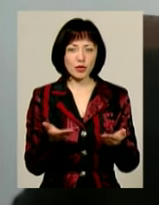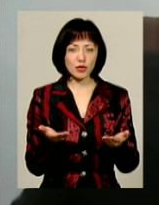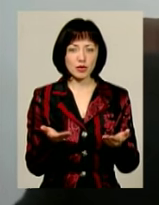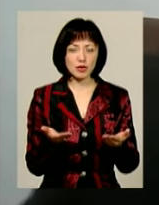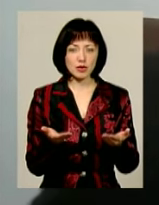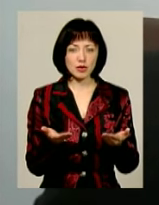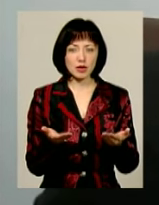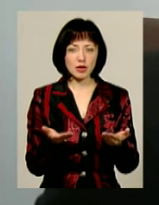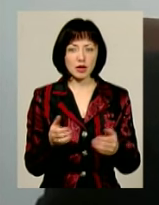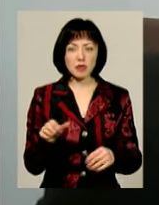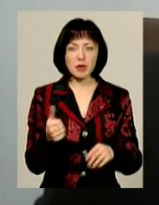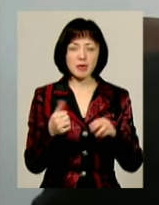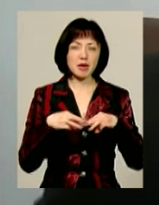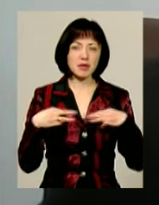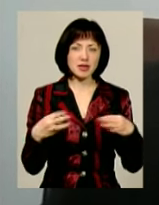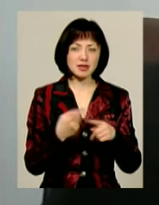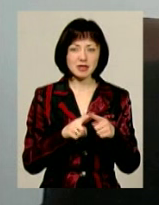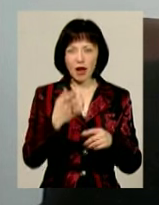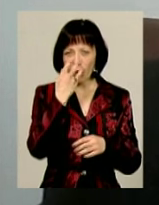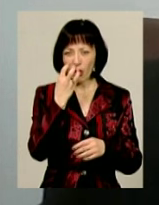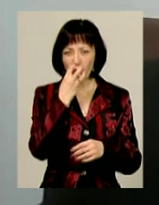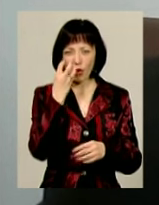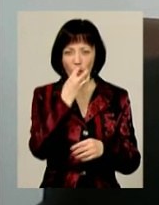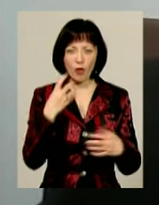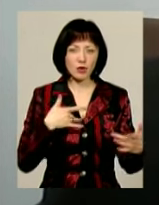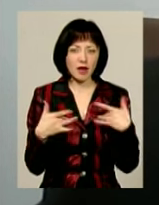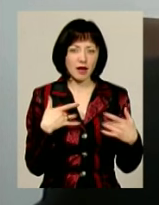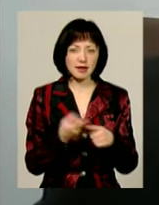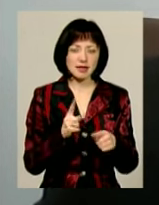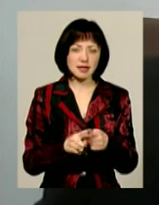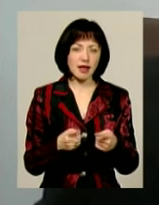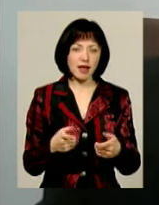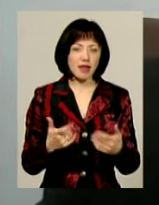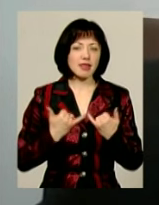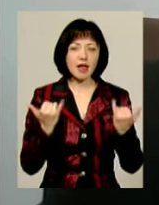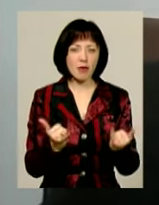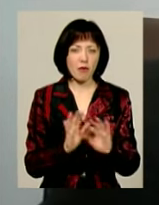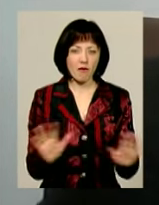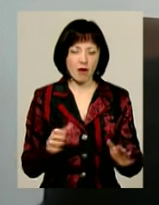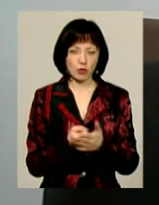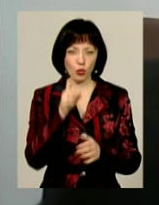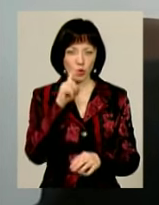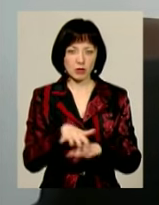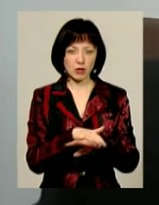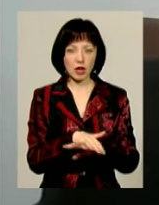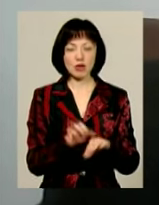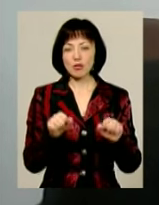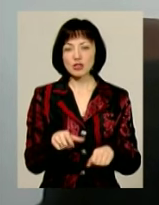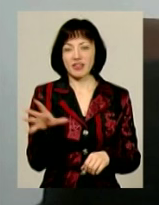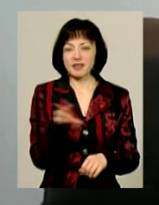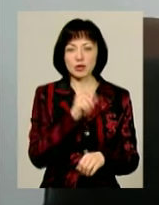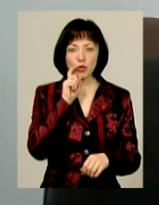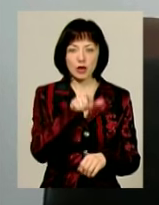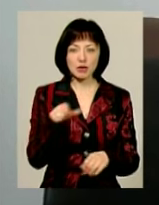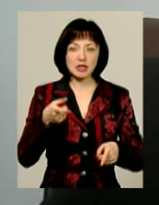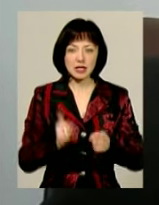з прем'єр-міністром. Це клоунада, це є просто насмішка, це неповага до свого українського народу. Може вони не всі українці, може